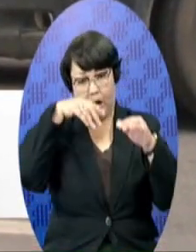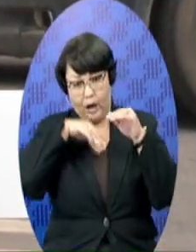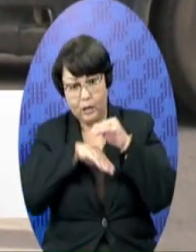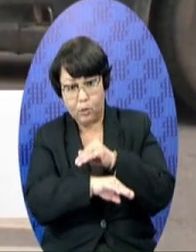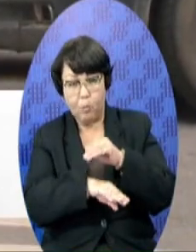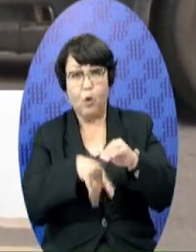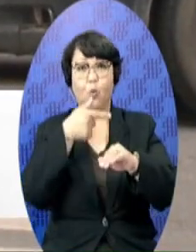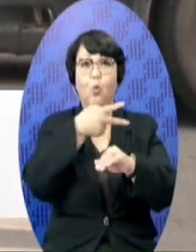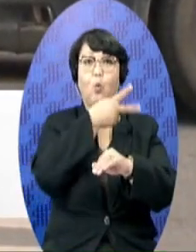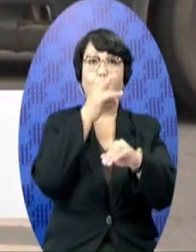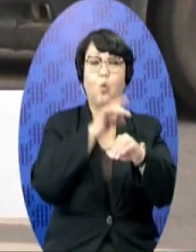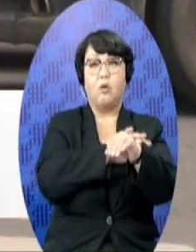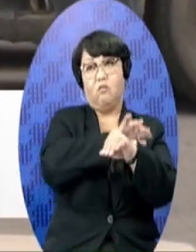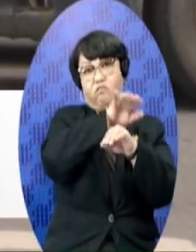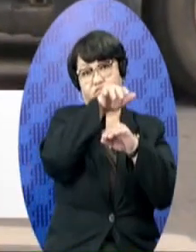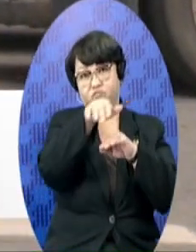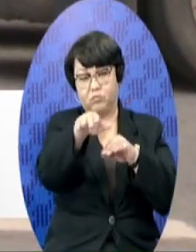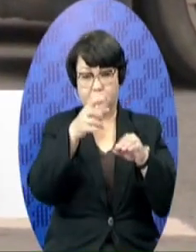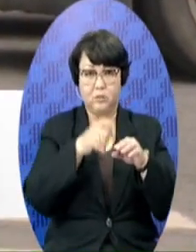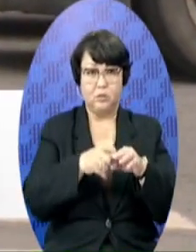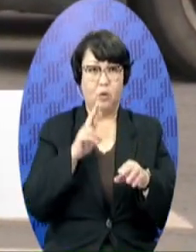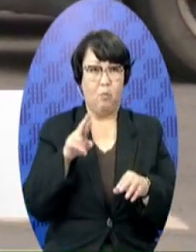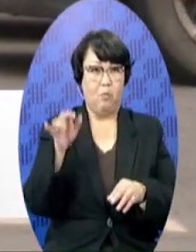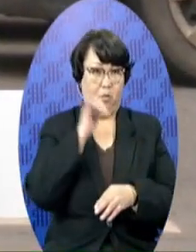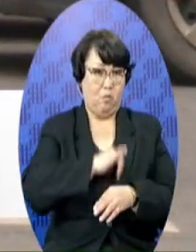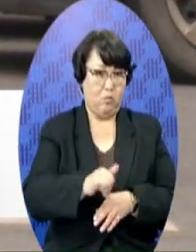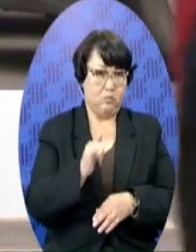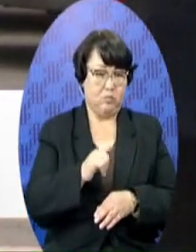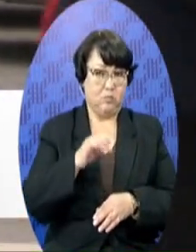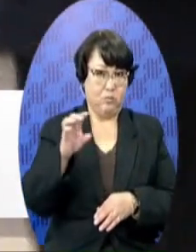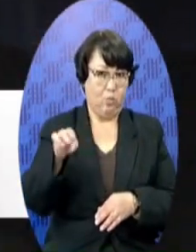иргэдийг нэвтрүүлэхэд хугацааг нь сунгадаг Японы туршлагыг